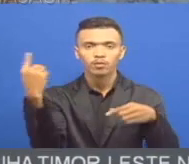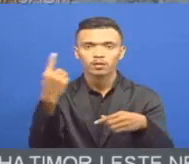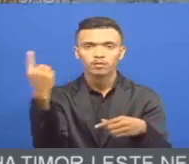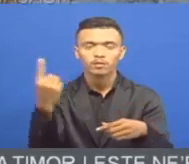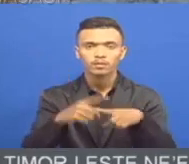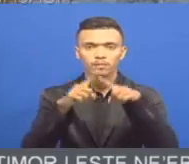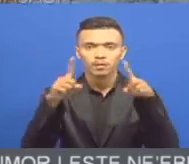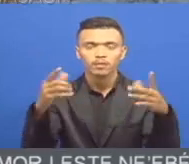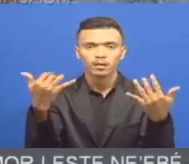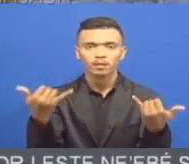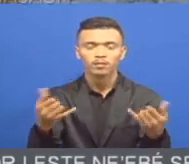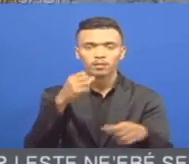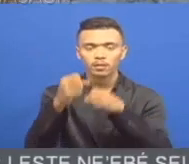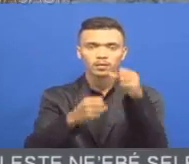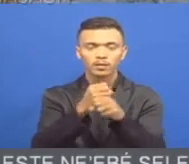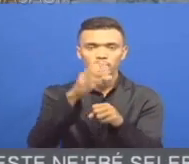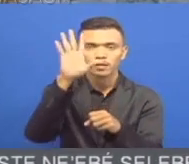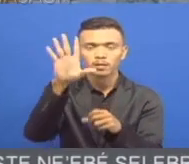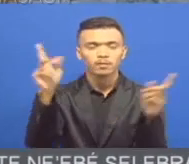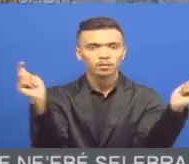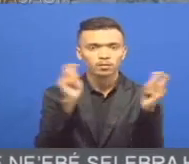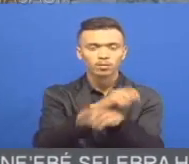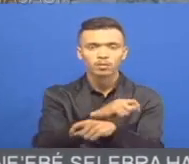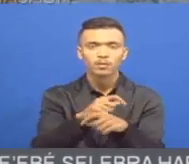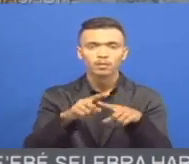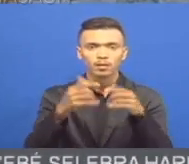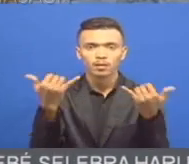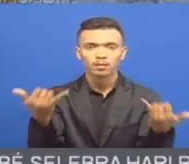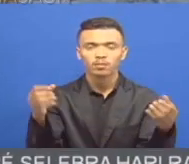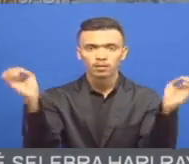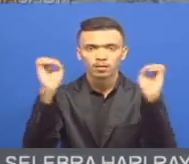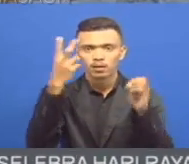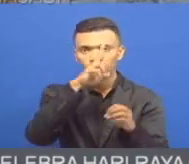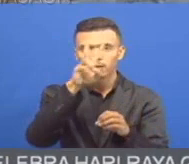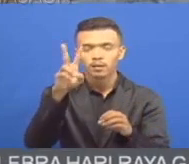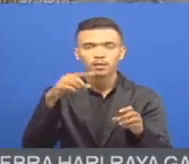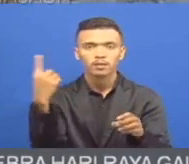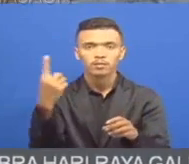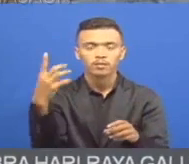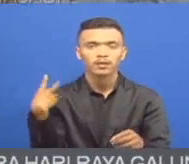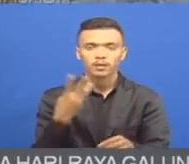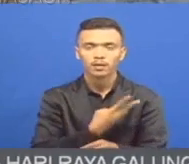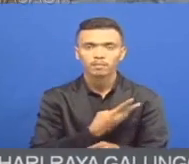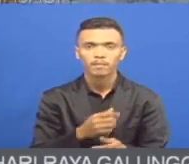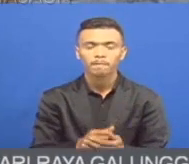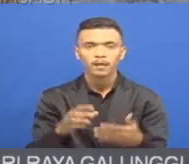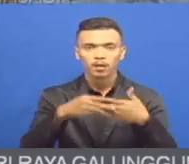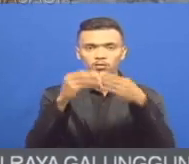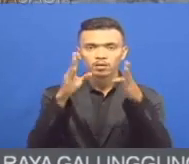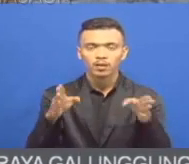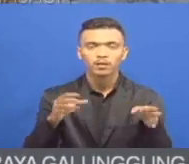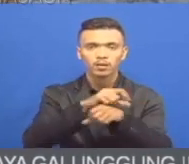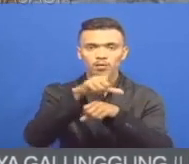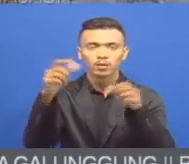mus to agora. Tinan lima ida saiba, tinan lima ida saiba, mus agora la tomata na fating amine. Dan ema kami autoridade local o